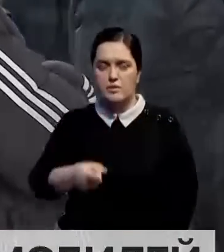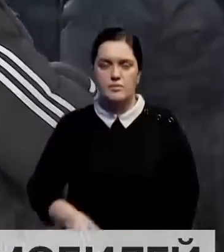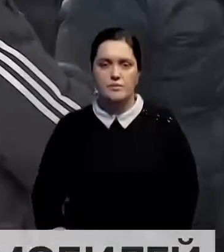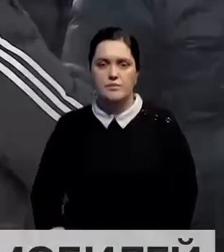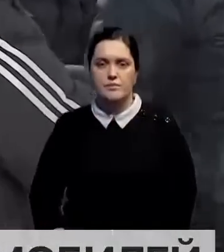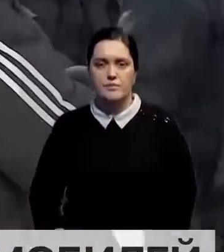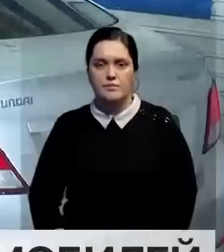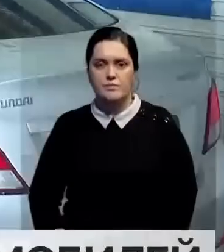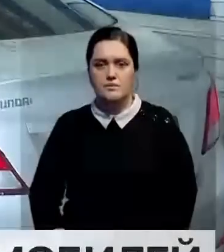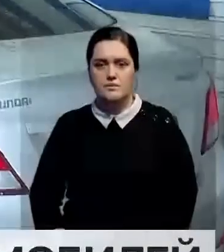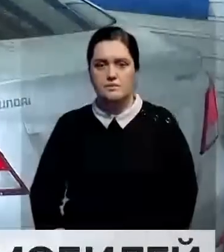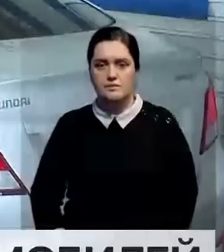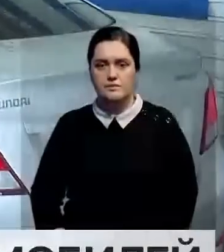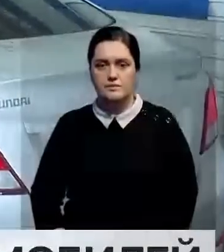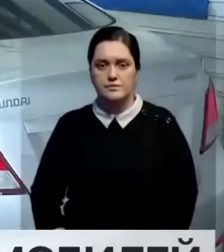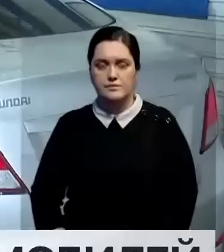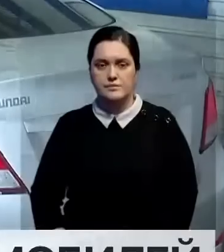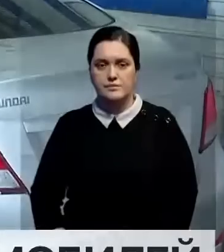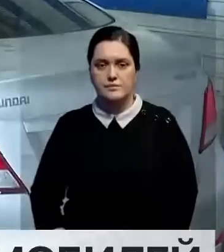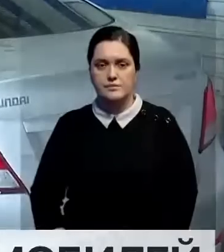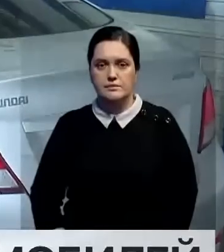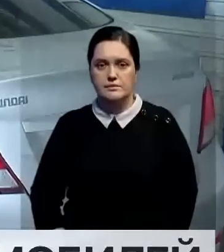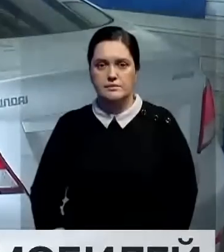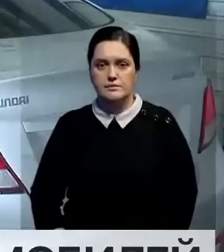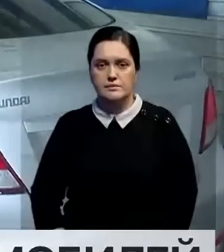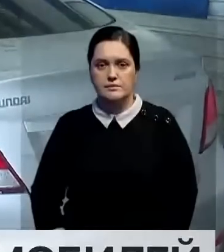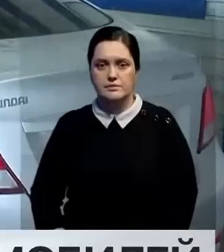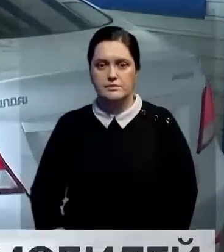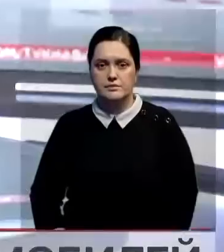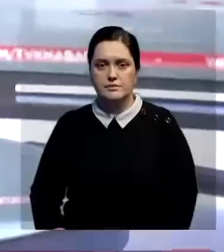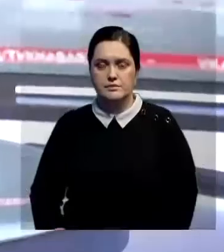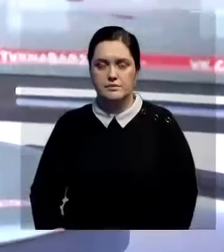Накипов, Диас Кувламбаев, Хабар, 24.